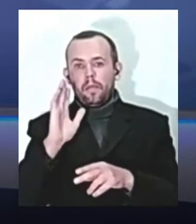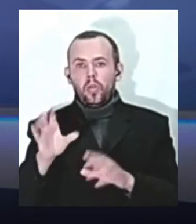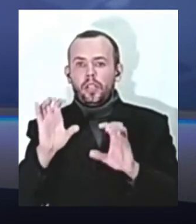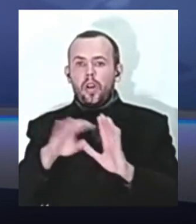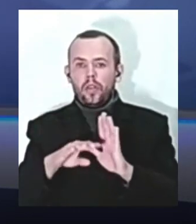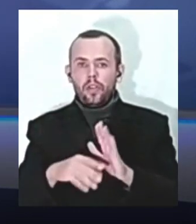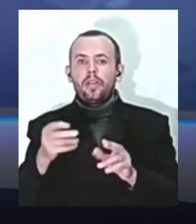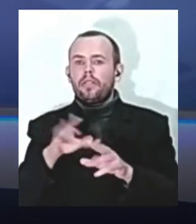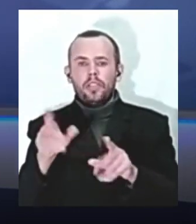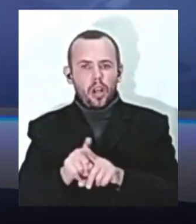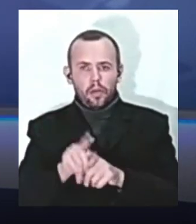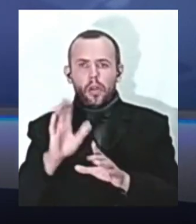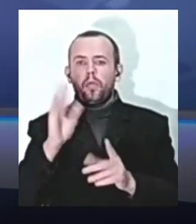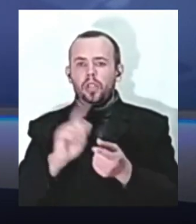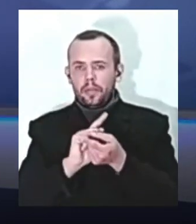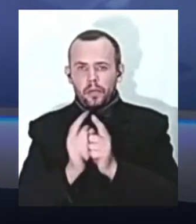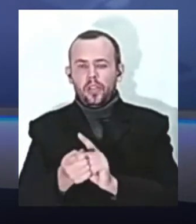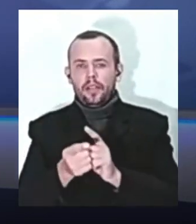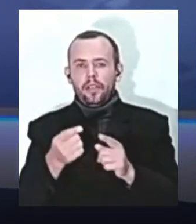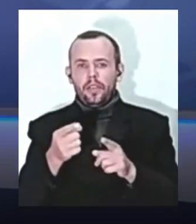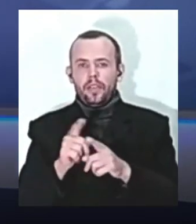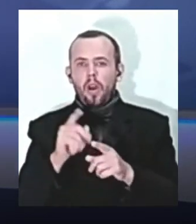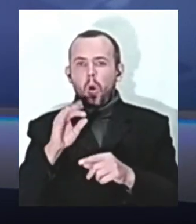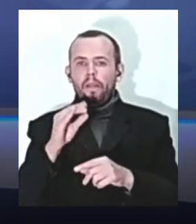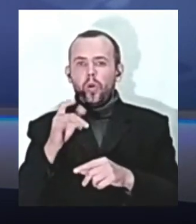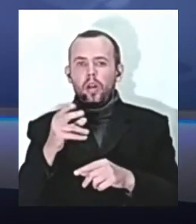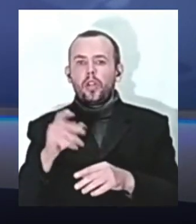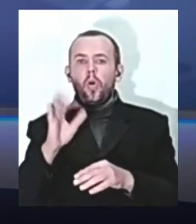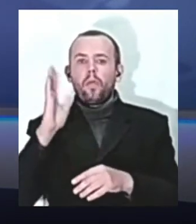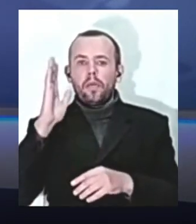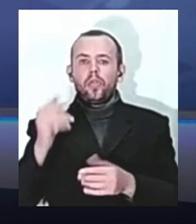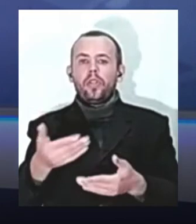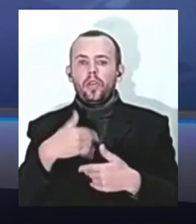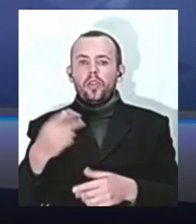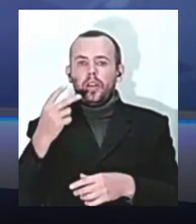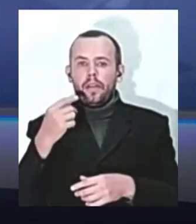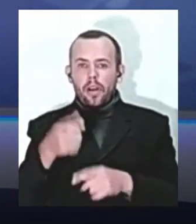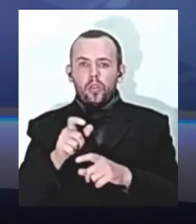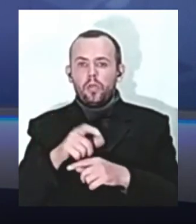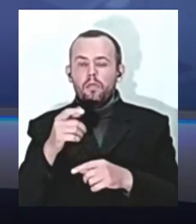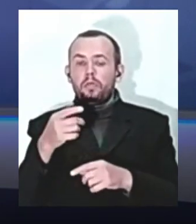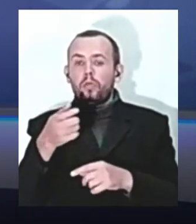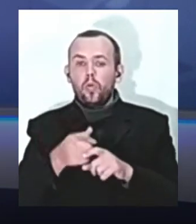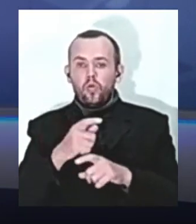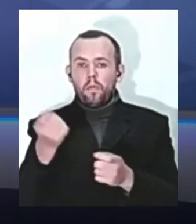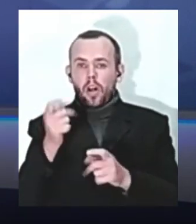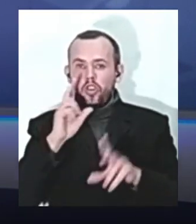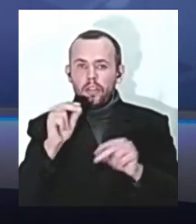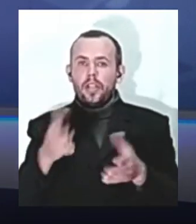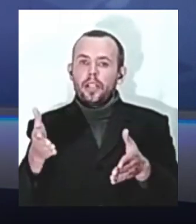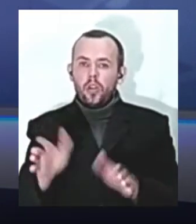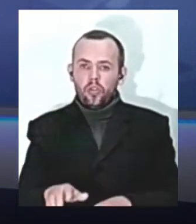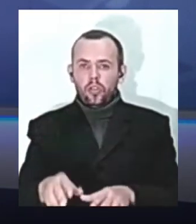і буде змінюватися ця конфігурація. То в майбутньому у вас дуже мало шансів залишитися в цій